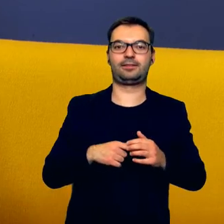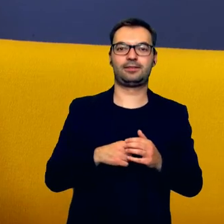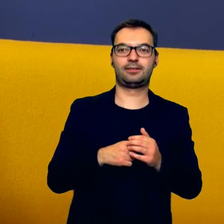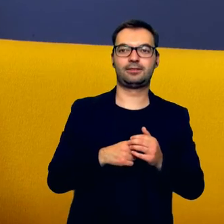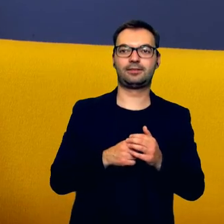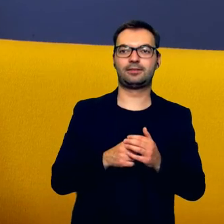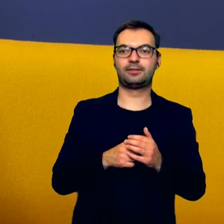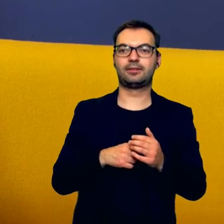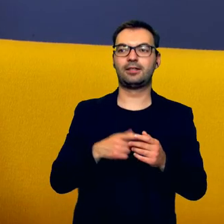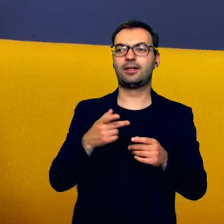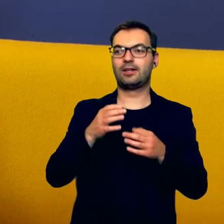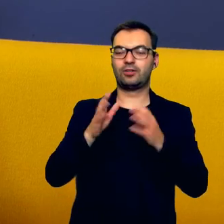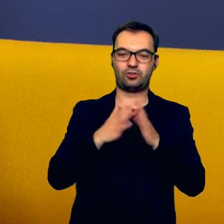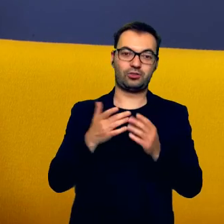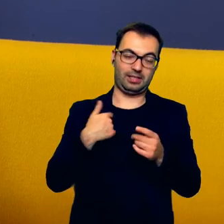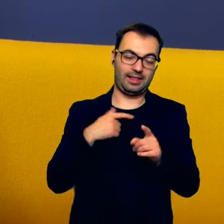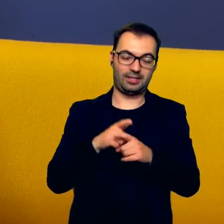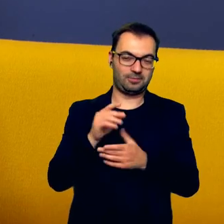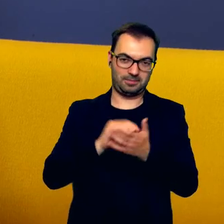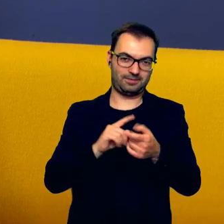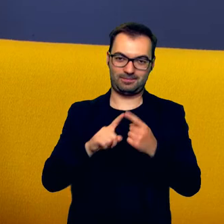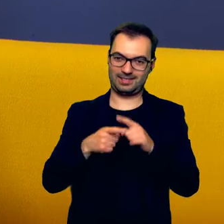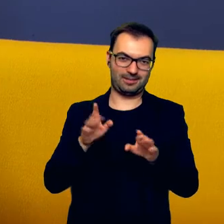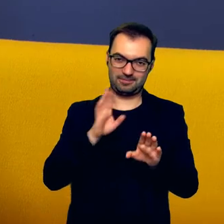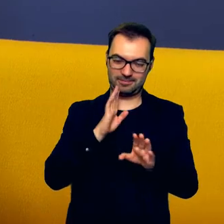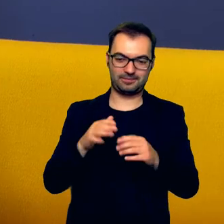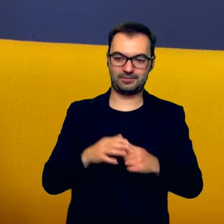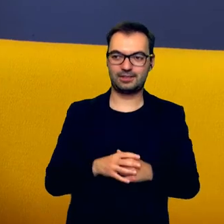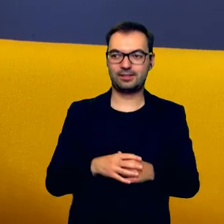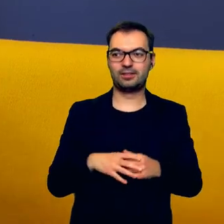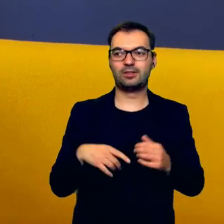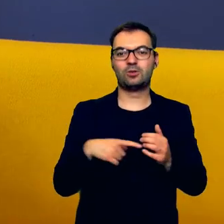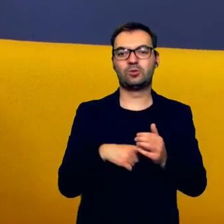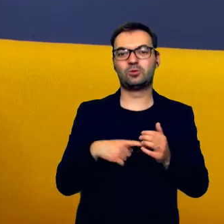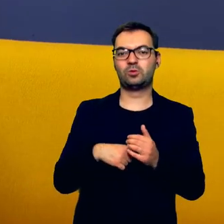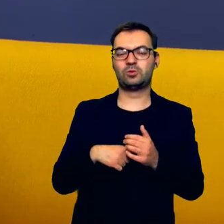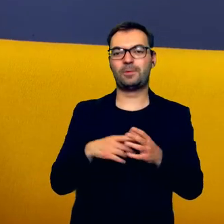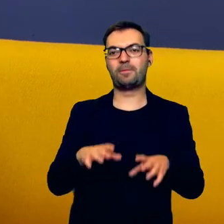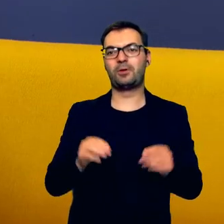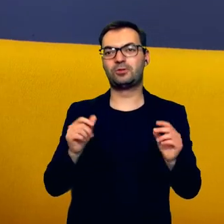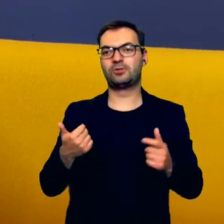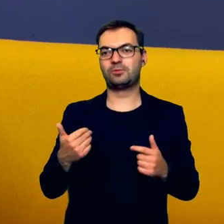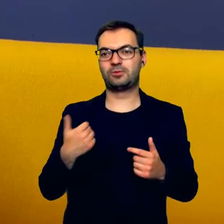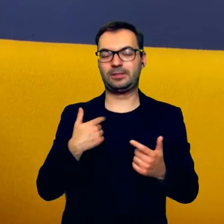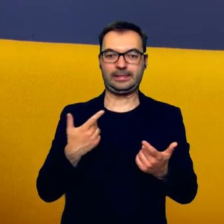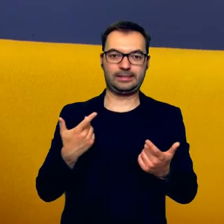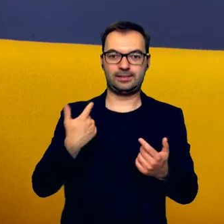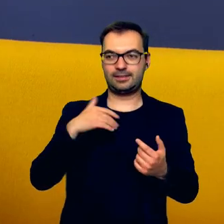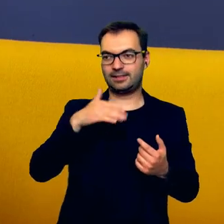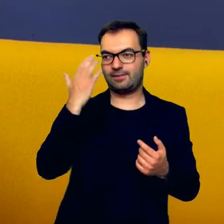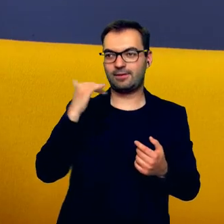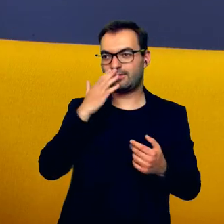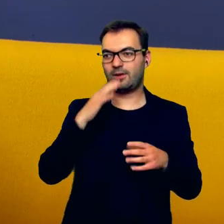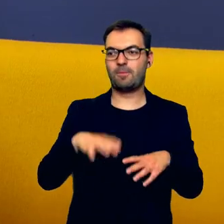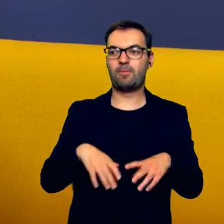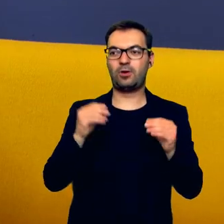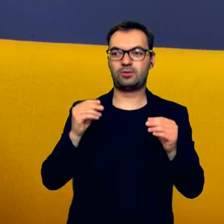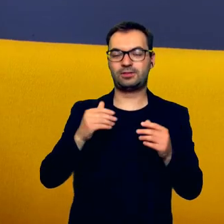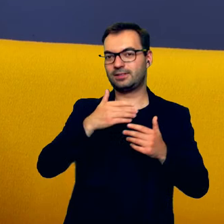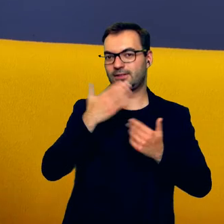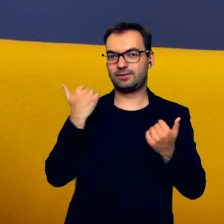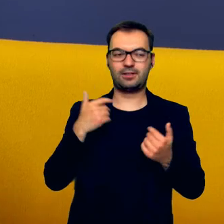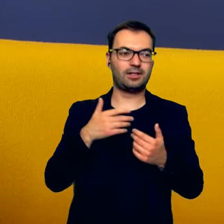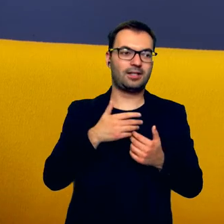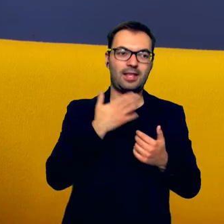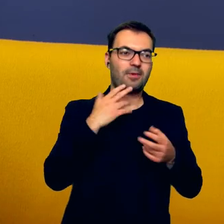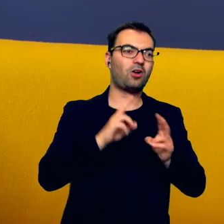takich opowieści, które ja też tworzę. Tutaj, co było początkiem? Sam właściwie nie wiem, jaki był punkt wyjścia.